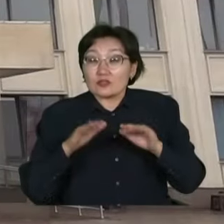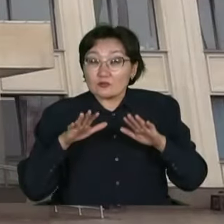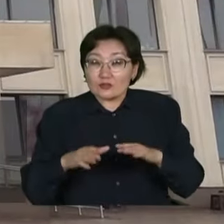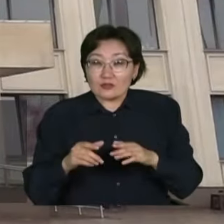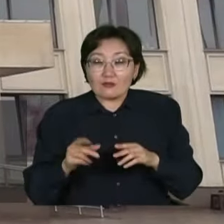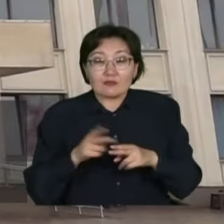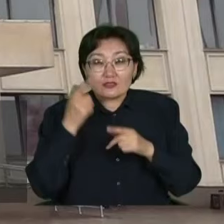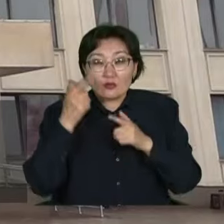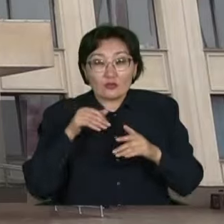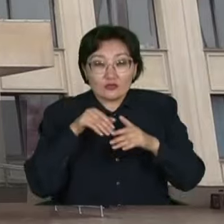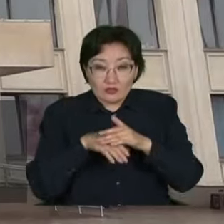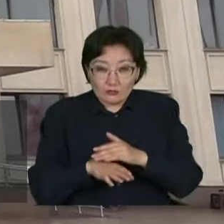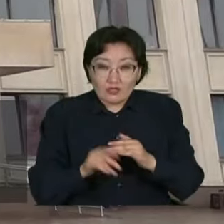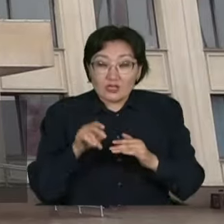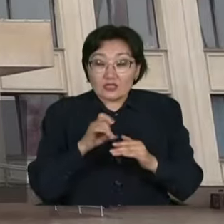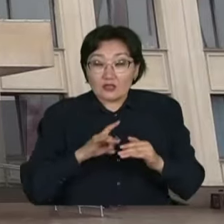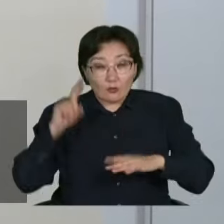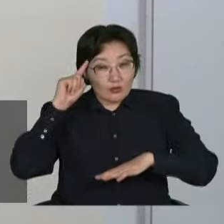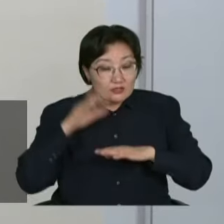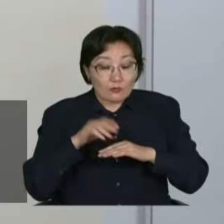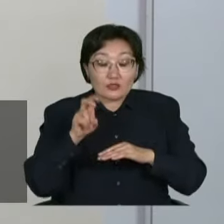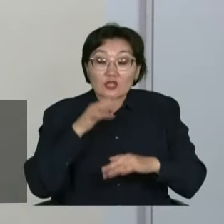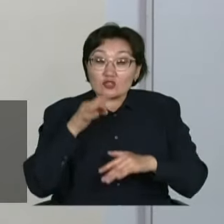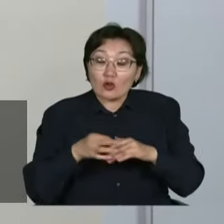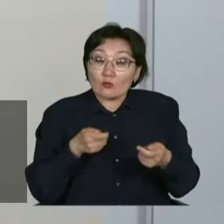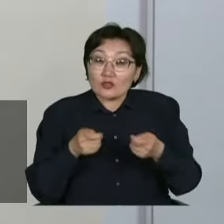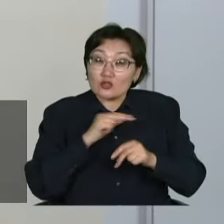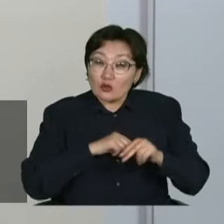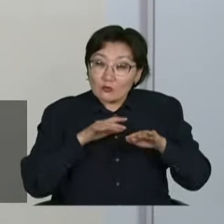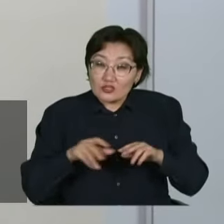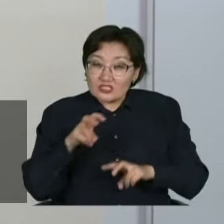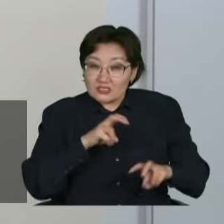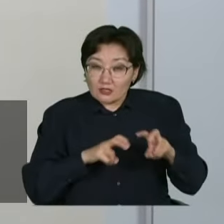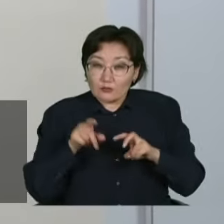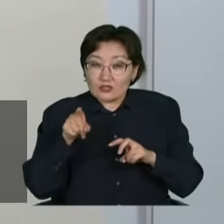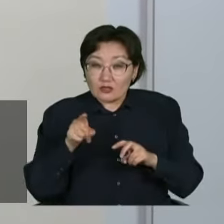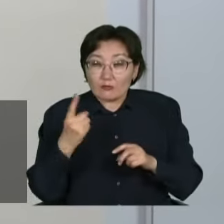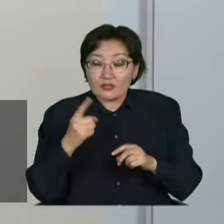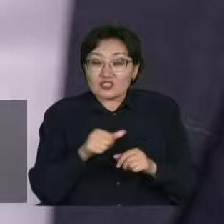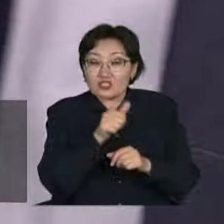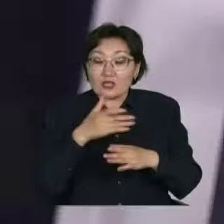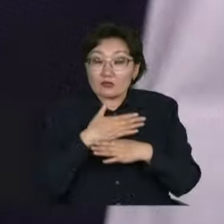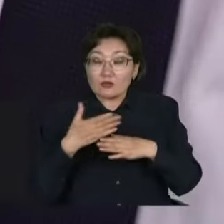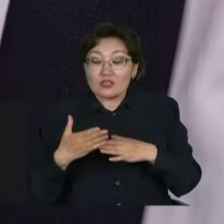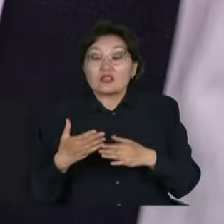ескертпей кетіп қалған. Ақыры Қарасай ауданы әкімдігіне барып, жауаптыларды жұмыс орындарынан іздедік. Сондағы бір сағаттан соң жеткен жер қатынастар